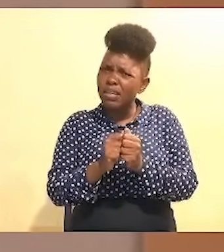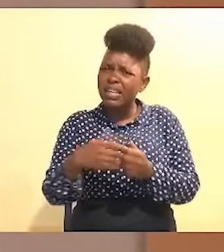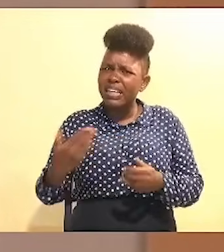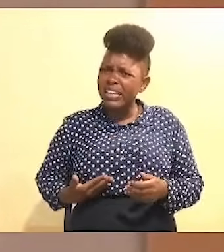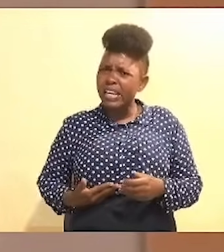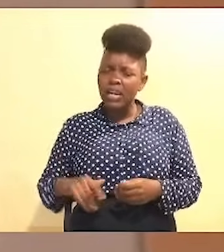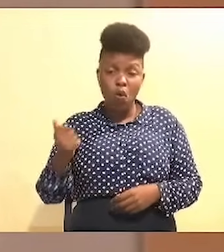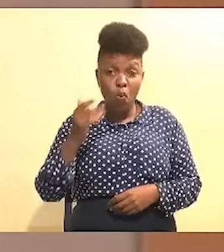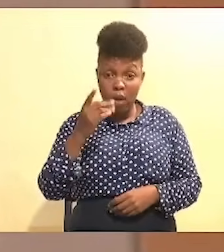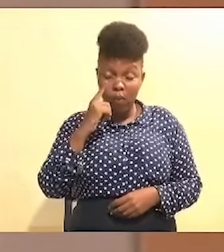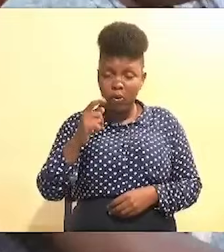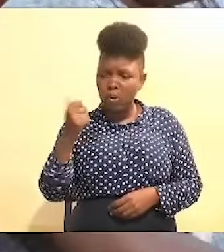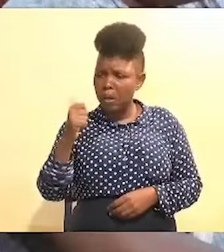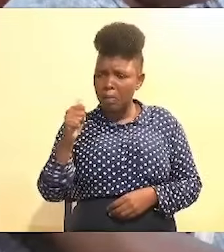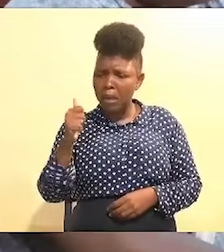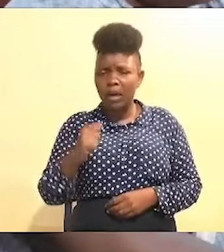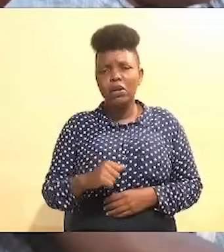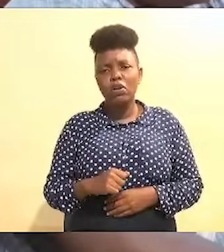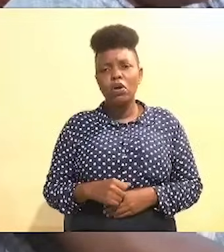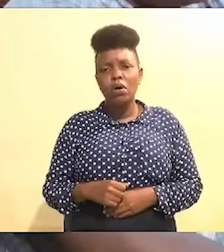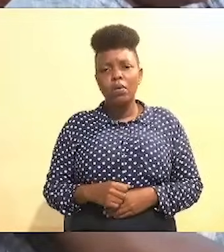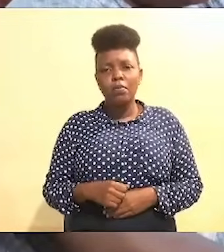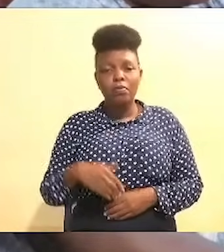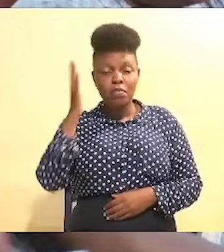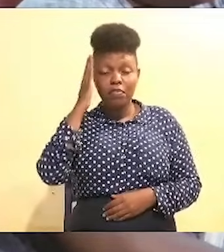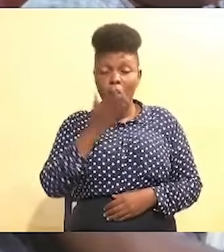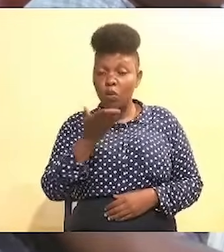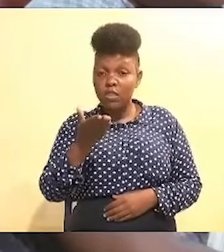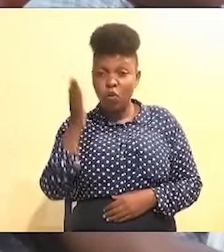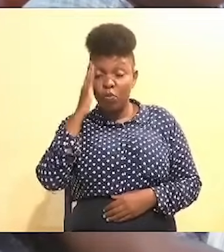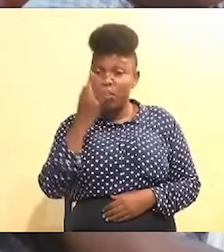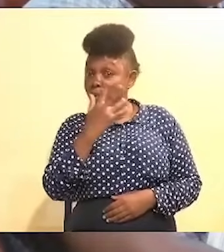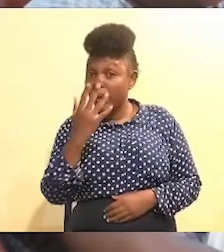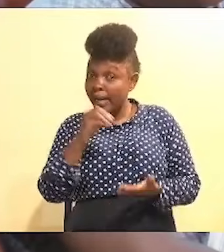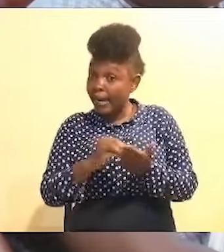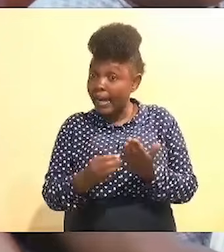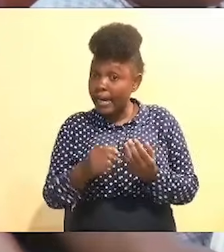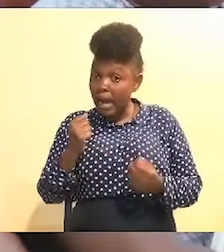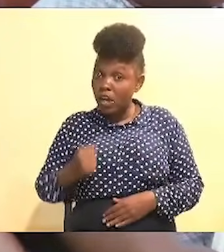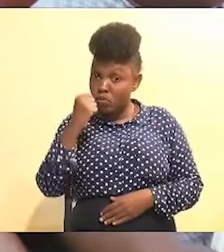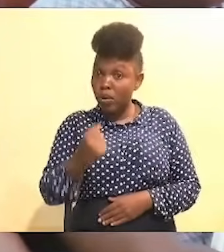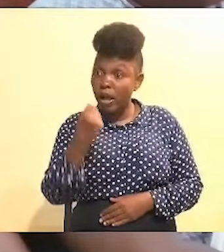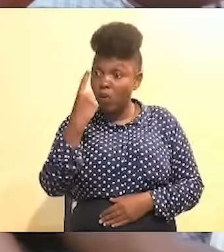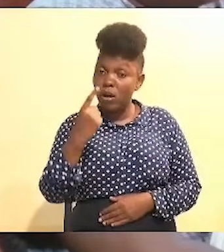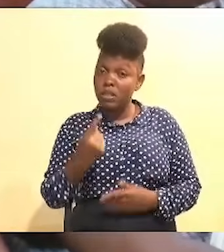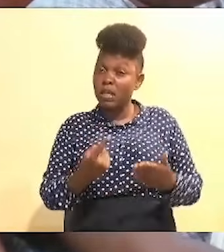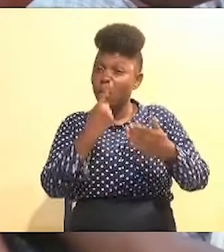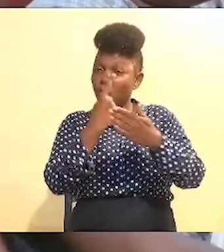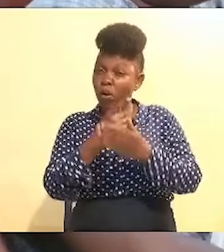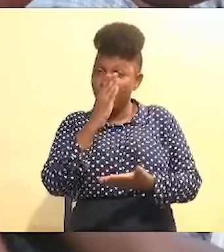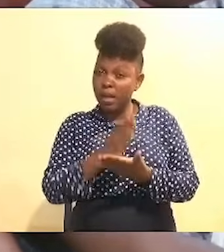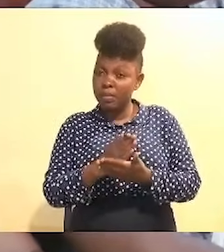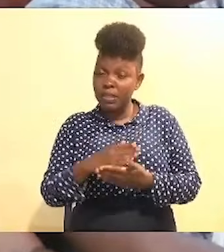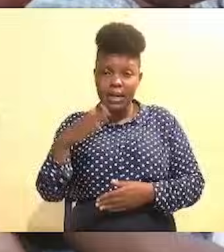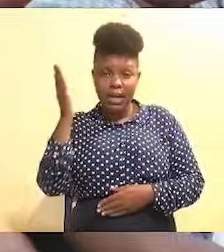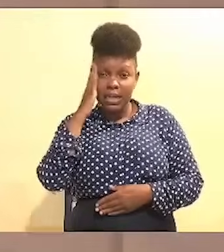maisha. Msome mwenzako ujue yeye ana ni wa aina gani. Hatua kwanza muhimu kabisa, nitambue mimi